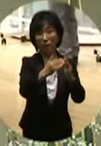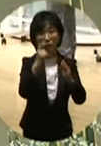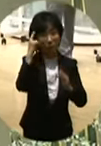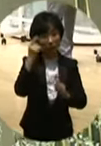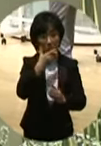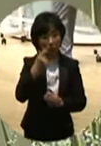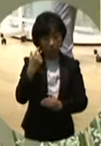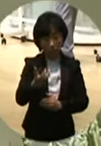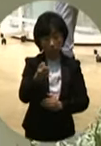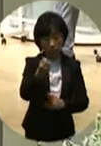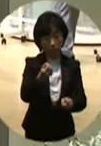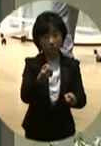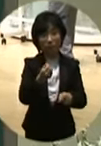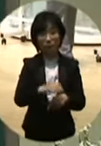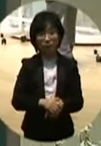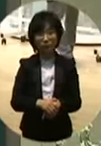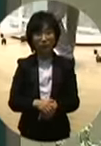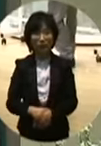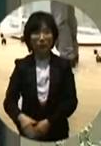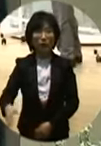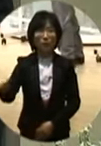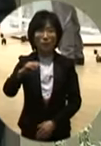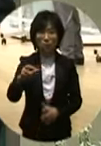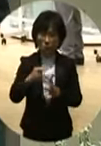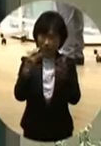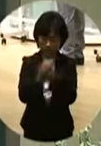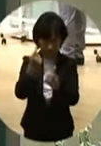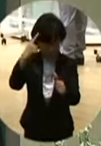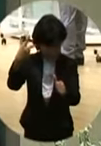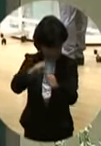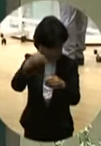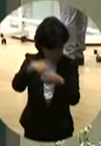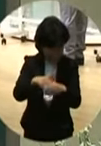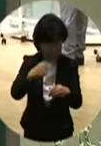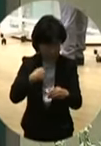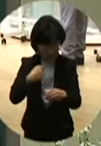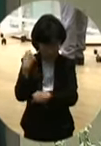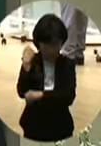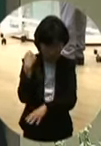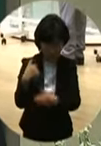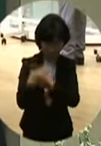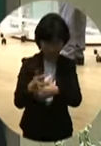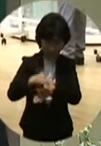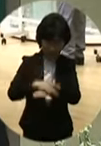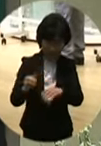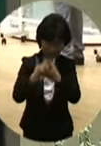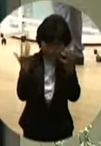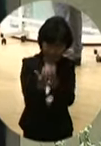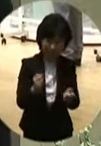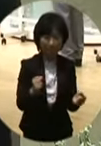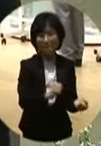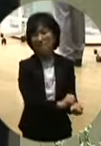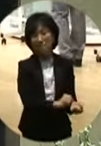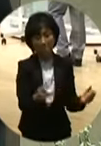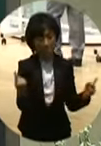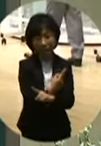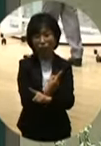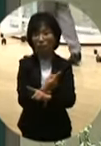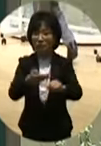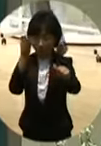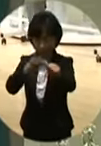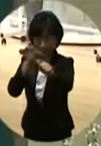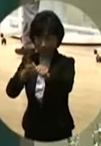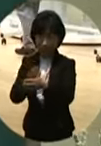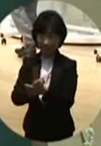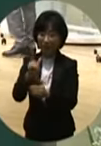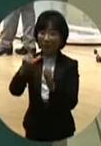오늘 싹 이거 바꾸시기 바랍니다. I have completely changed this today. 그릇을 바꿔버렸네요. Change your vessel. 최고의 응답